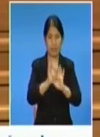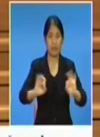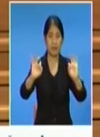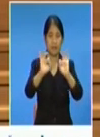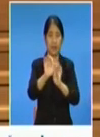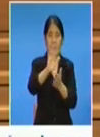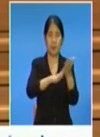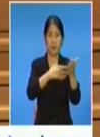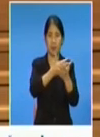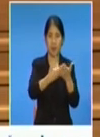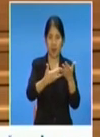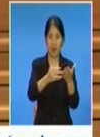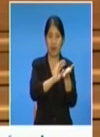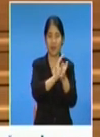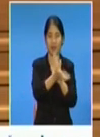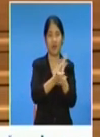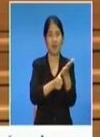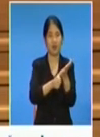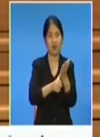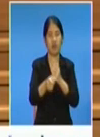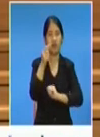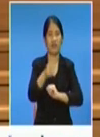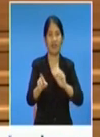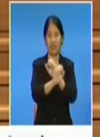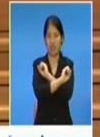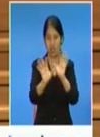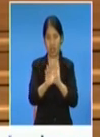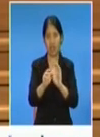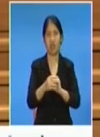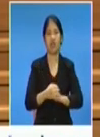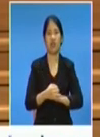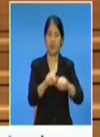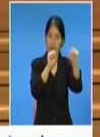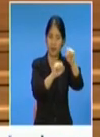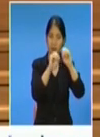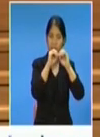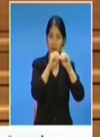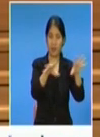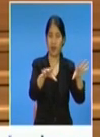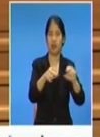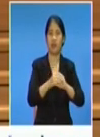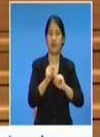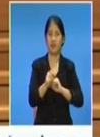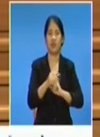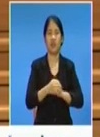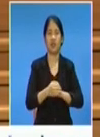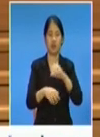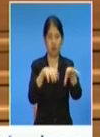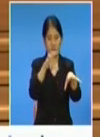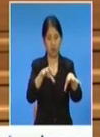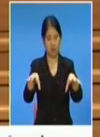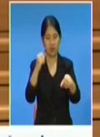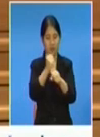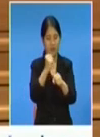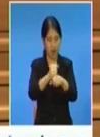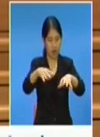ได้องค์กรอิสระทุกองค์กรครับจะต้องปฏิบัติตามระเบียบสำนักนายกว่าด้วยการนี้ เว้นแต่องค์กรนั้นจะมีระเบียบ